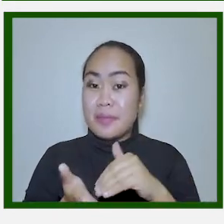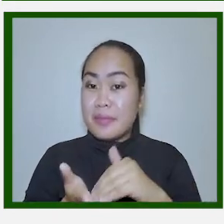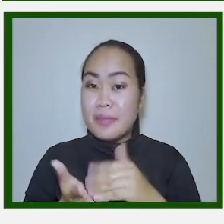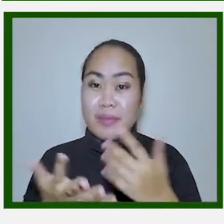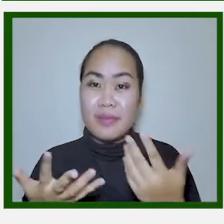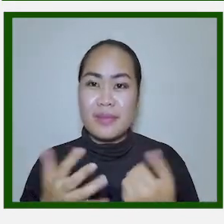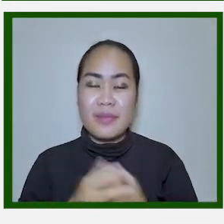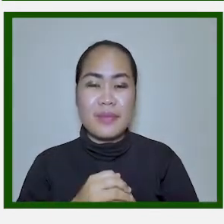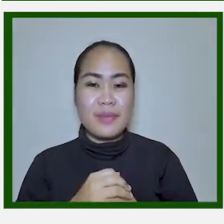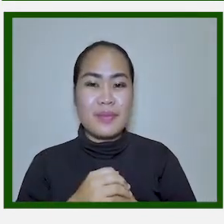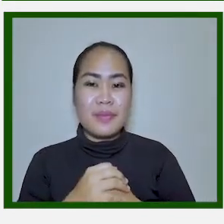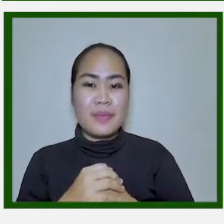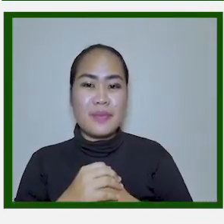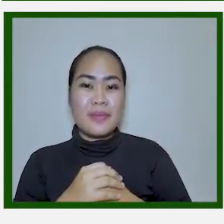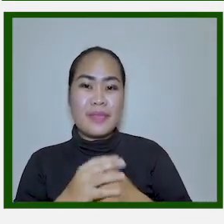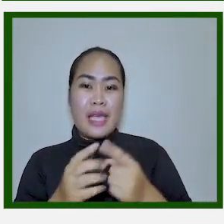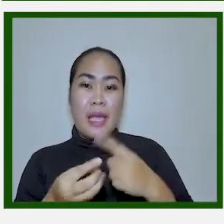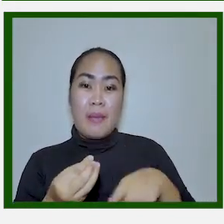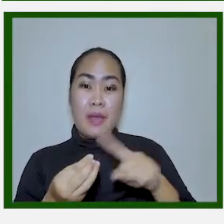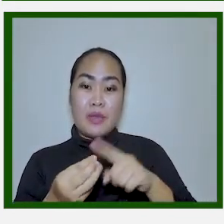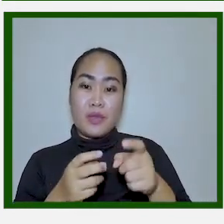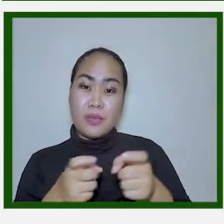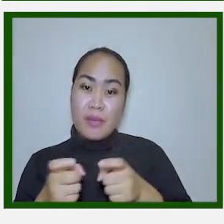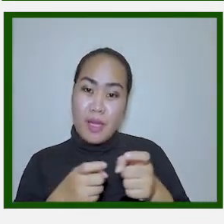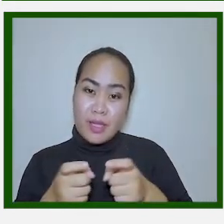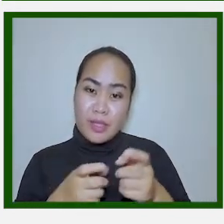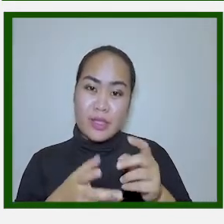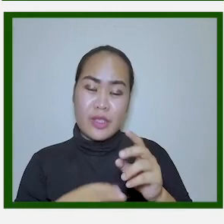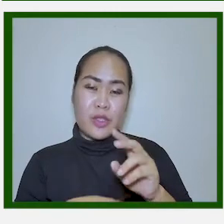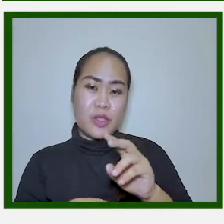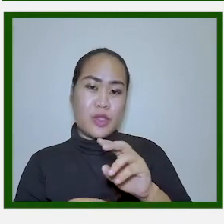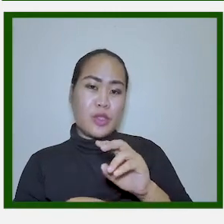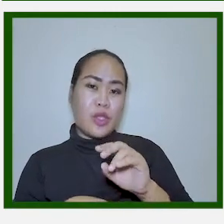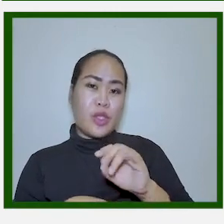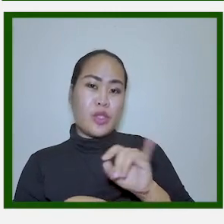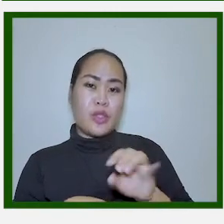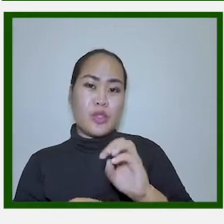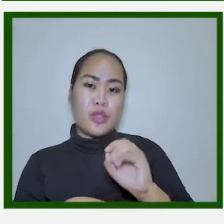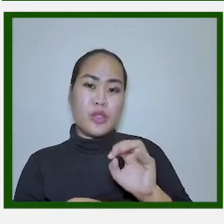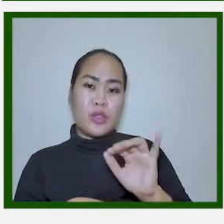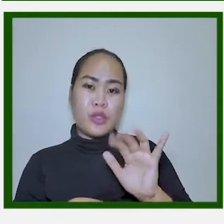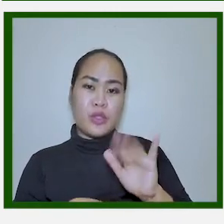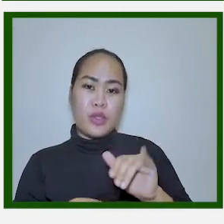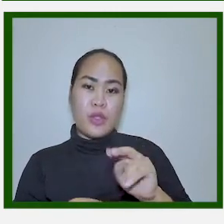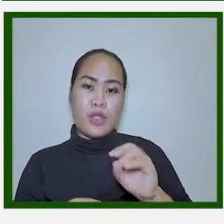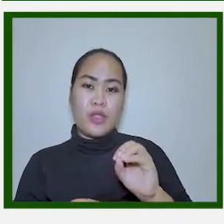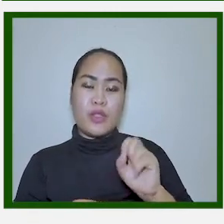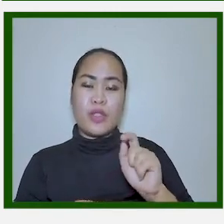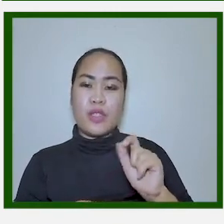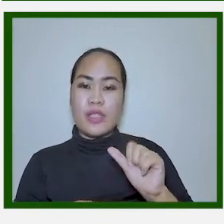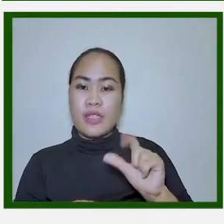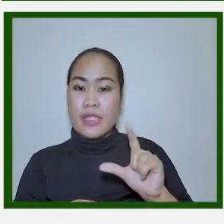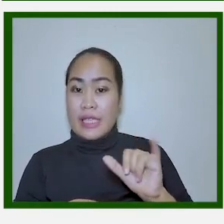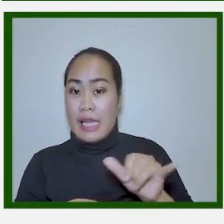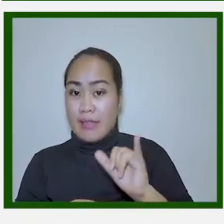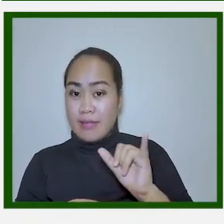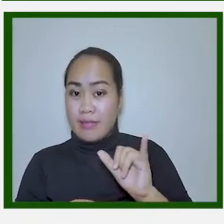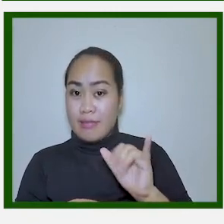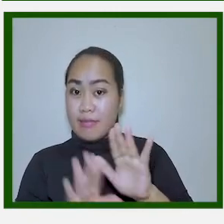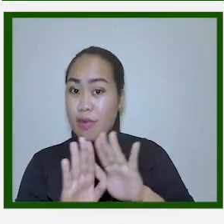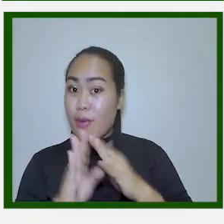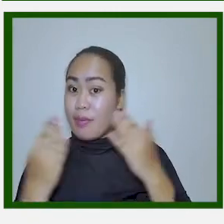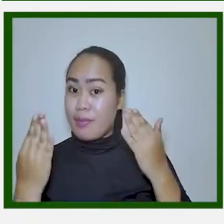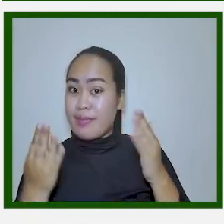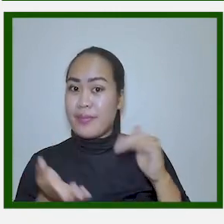no. So, tumatanggap na sila ngayon muli ng mga staycation guests, no, at wala nang testing,